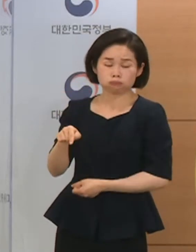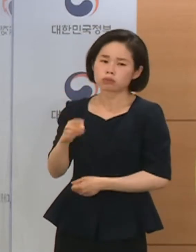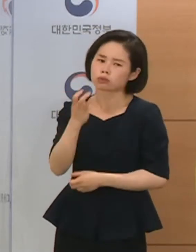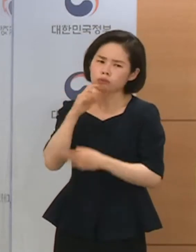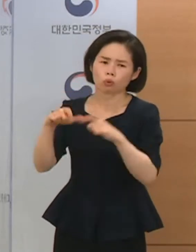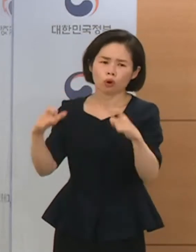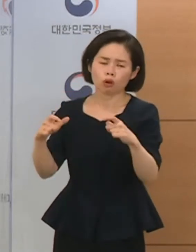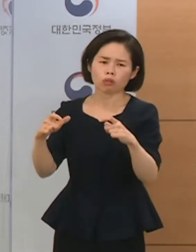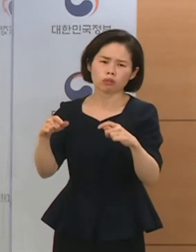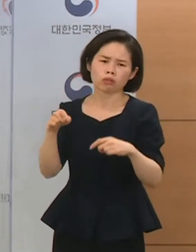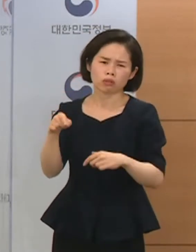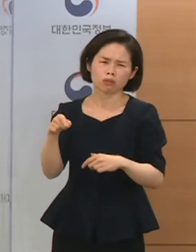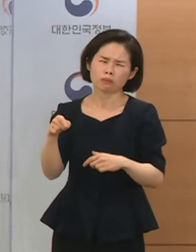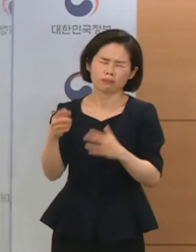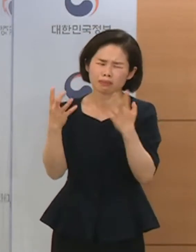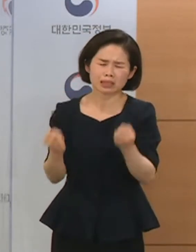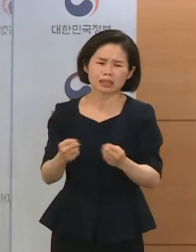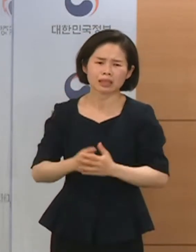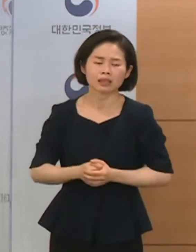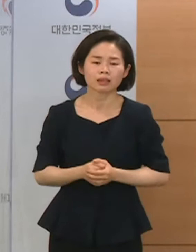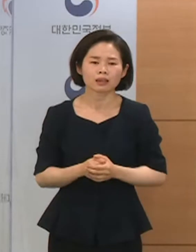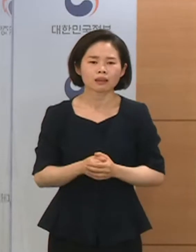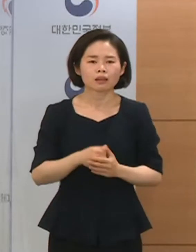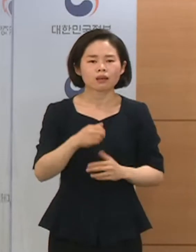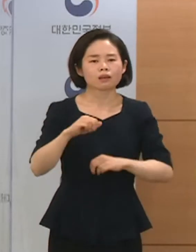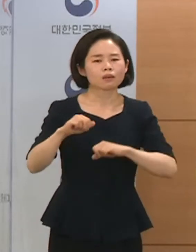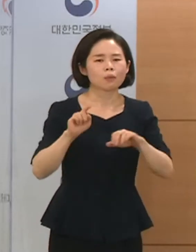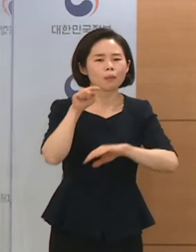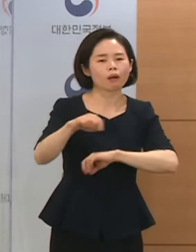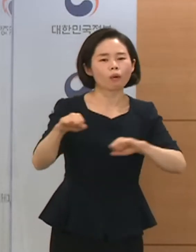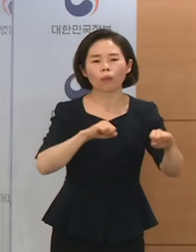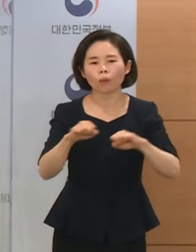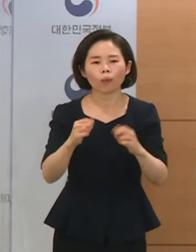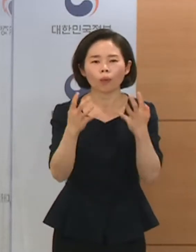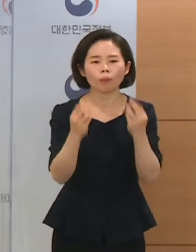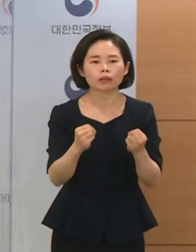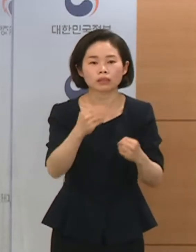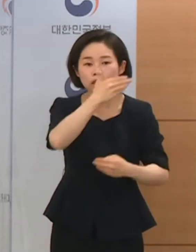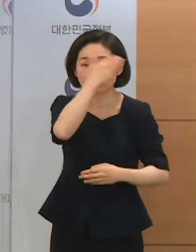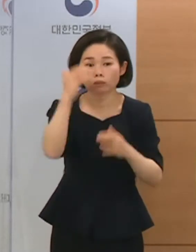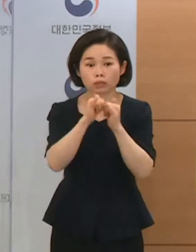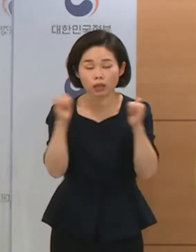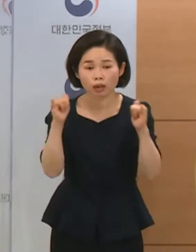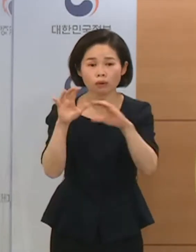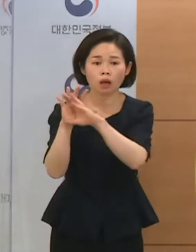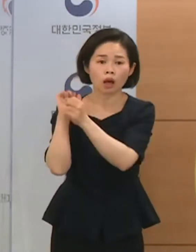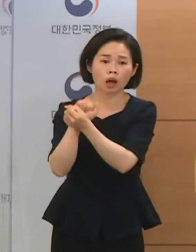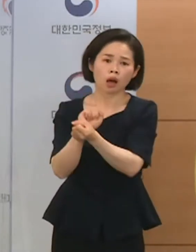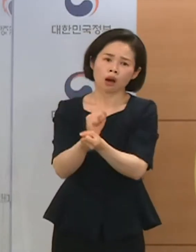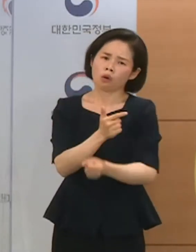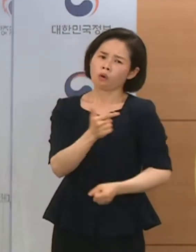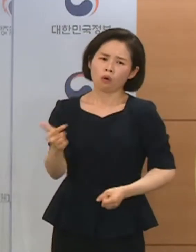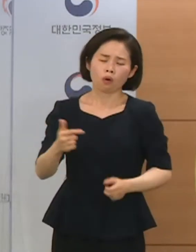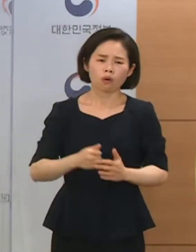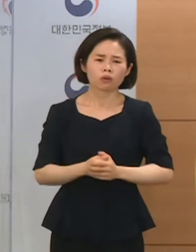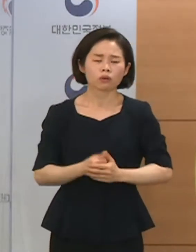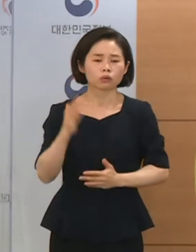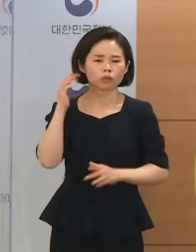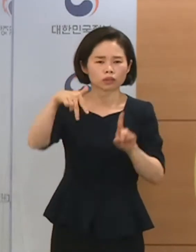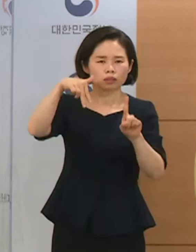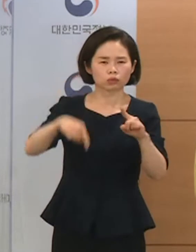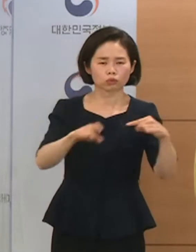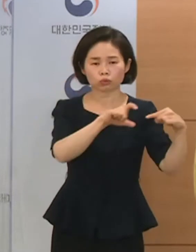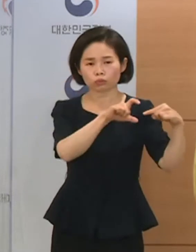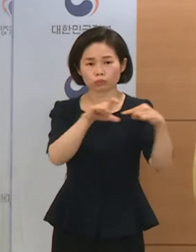있습니다. 활동량이 많은 젊은 층에서 확진이 늘고 있는 것도 우려스럽습니다. 최근 한 주간 전체